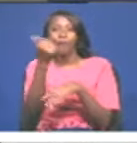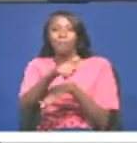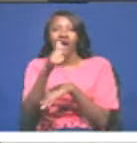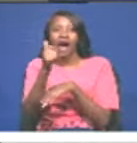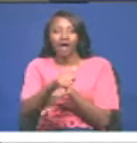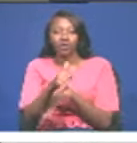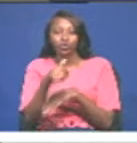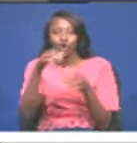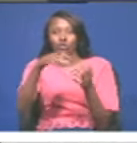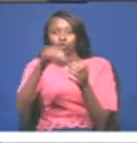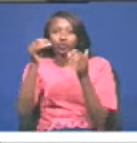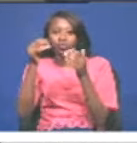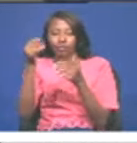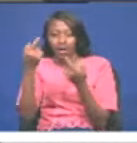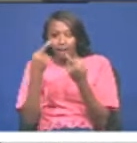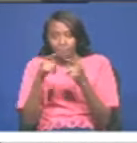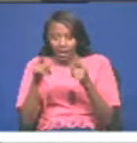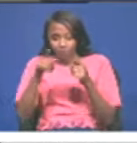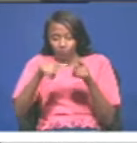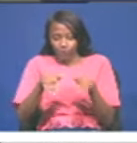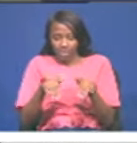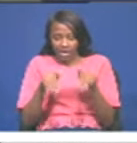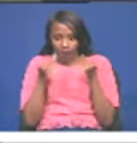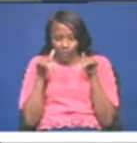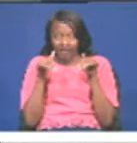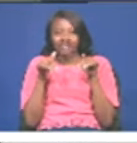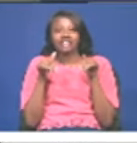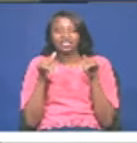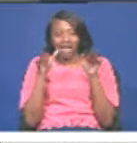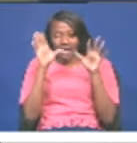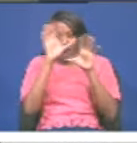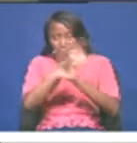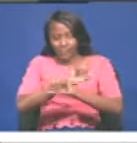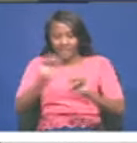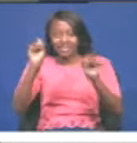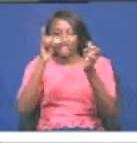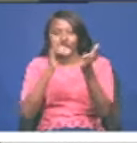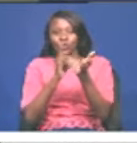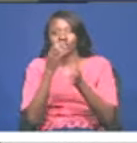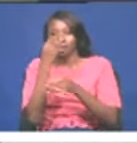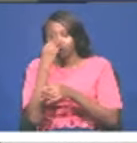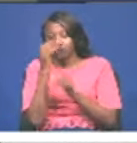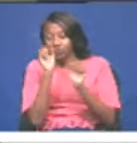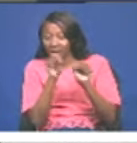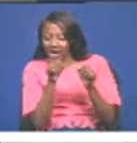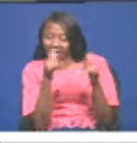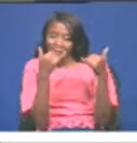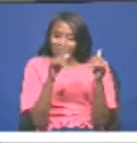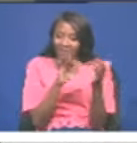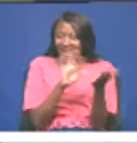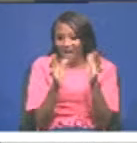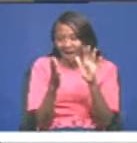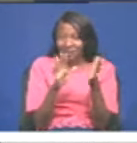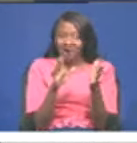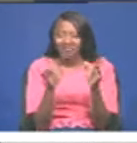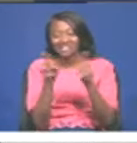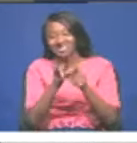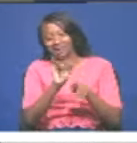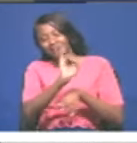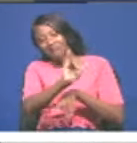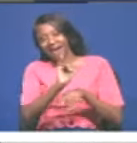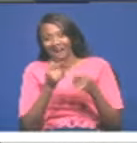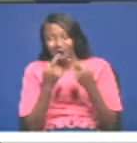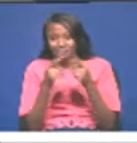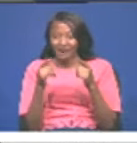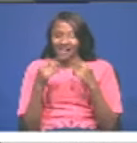kuteuliwa. Kwa hivyo tunasubiri tuweze kuona Rais Dr. William Ruto atafanya vipi, kama atacheza kama yeye, kama Wakenya anavyosema. Mtazamaji utakuwa